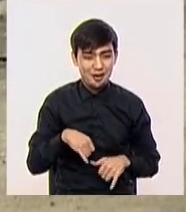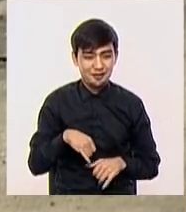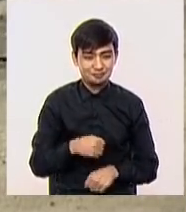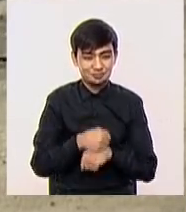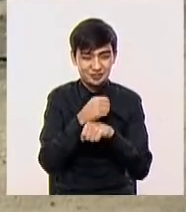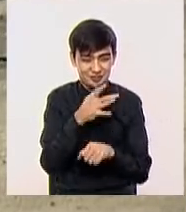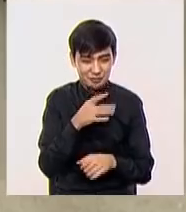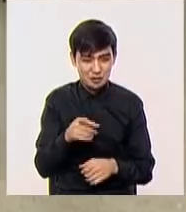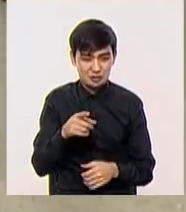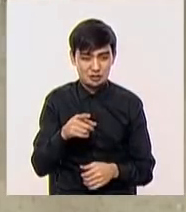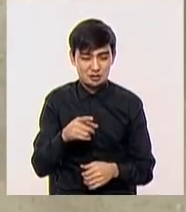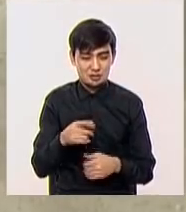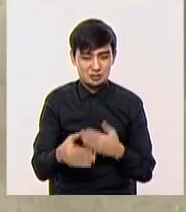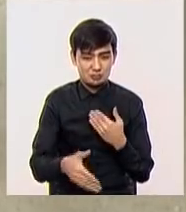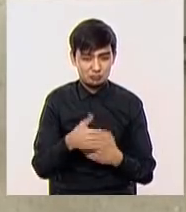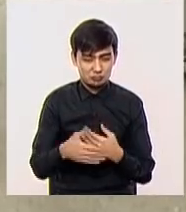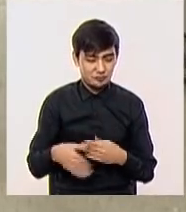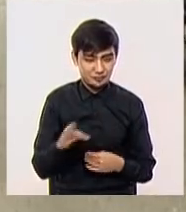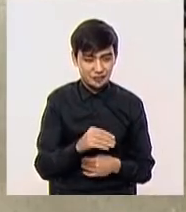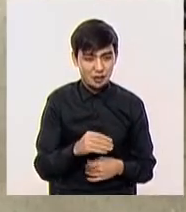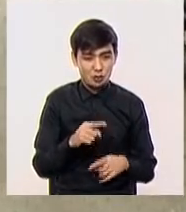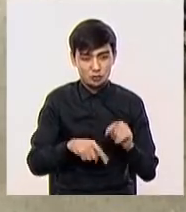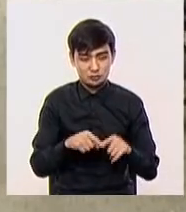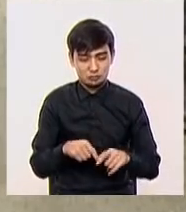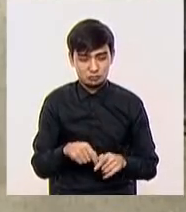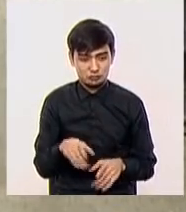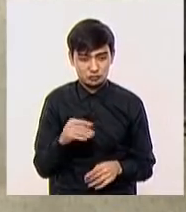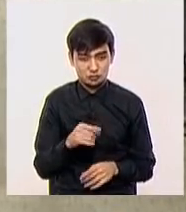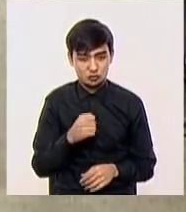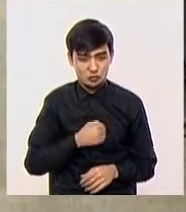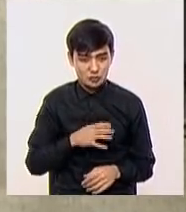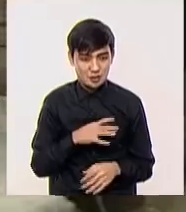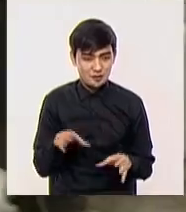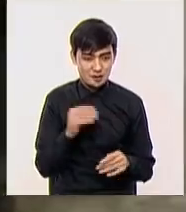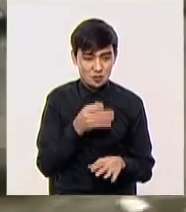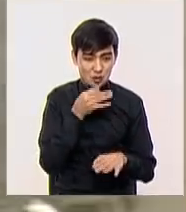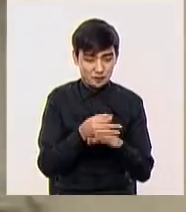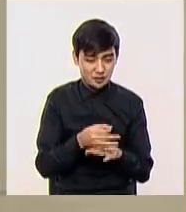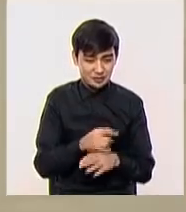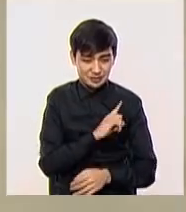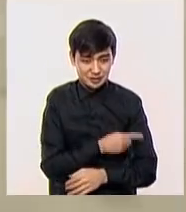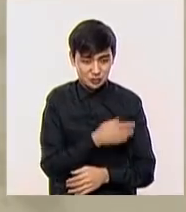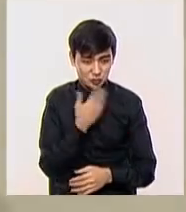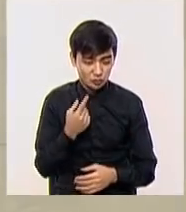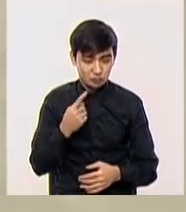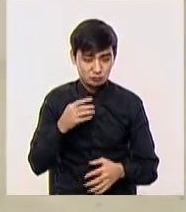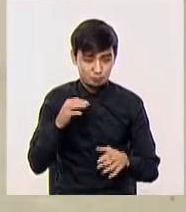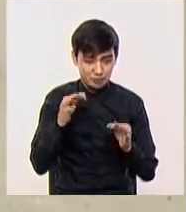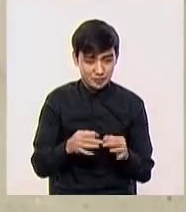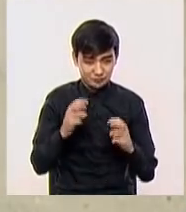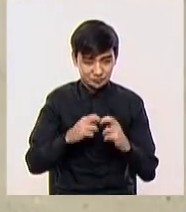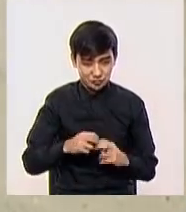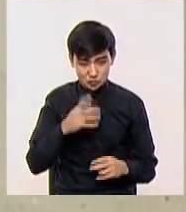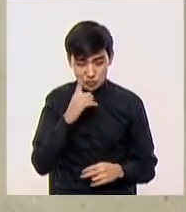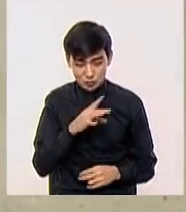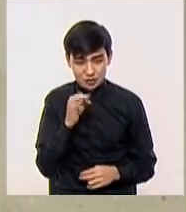айып тағылып жатқанына жақындары наразы. Олар қамауға алынғанның бәрі жауап беруге шамасы жоқ, іс атүсті қаралмаса тергеу